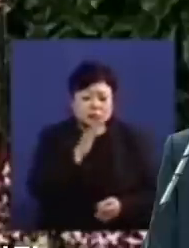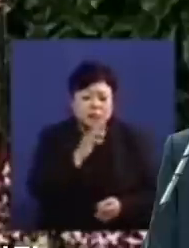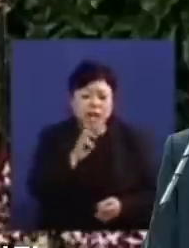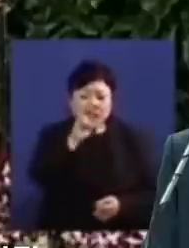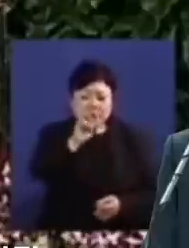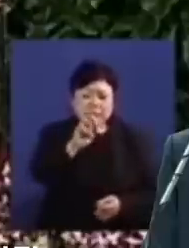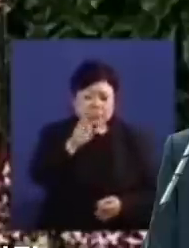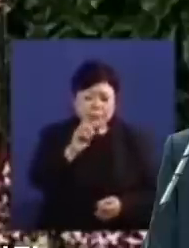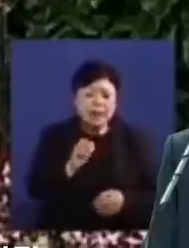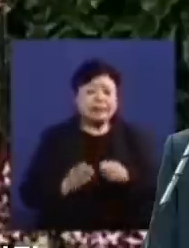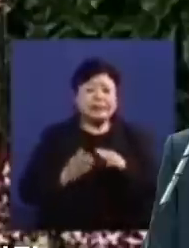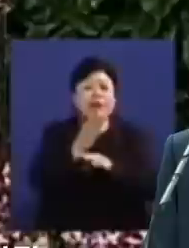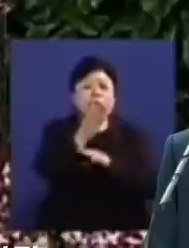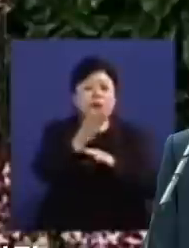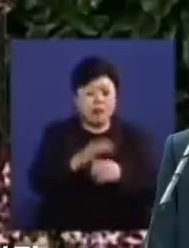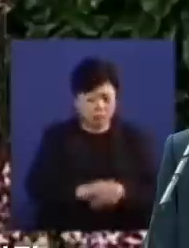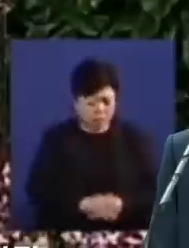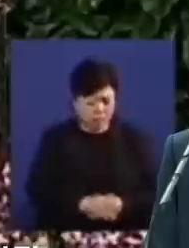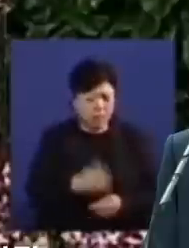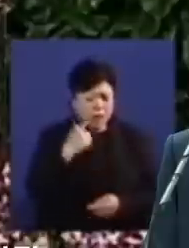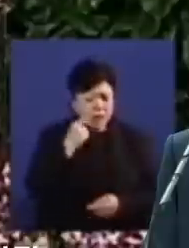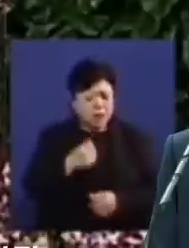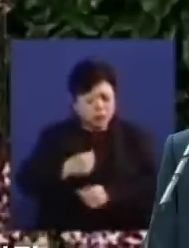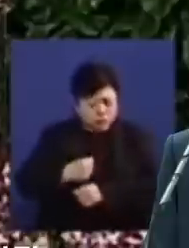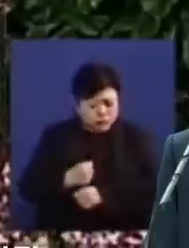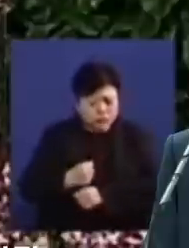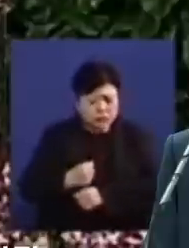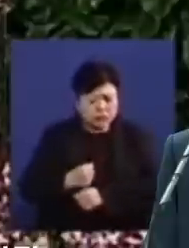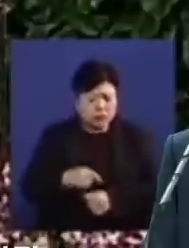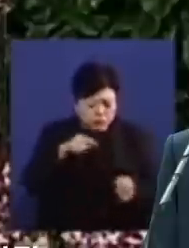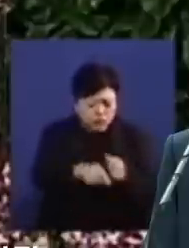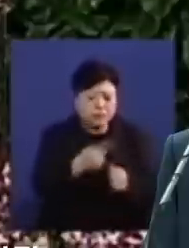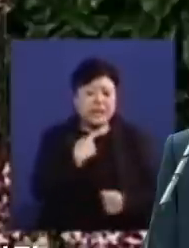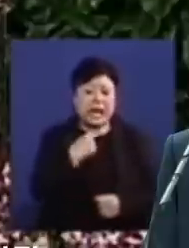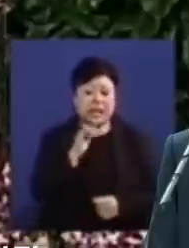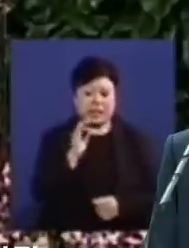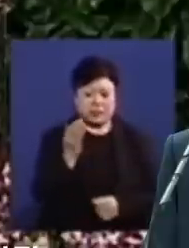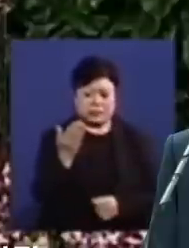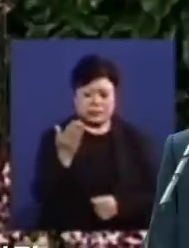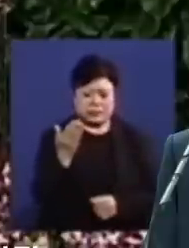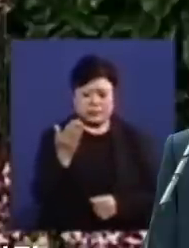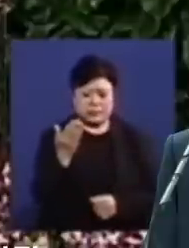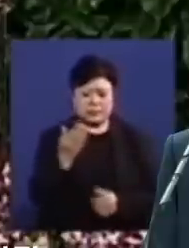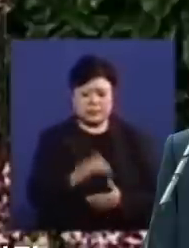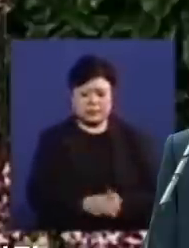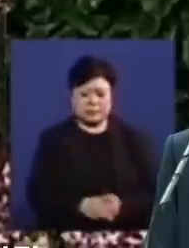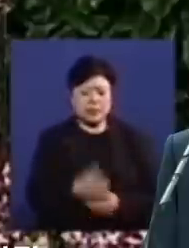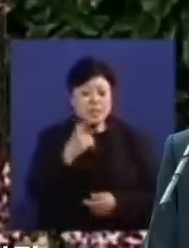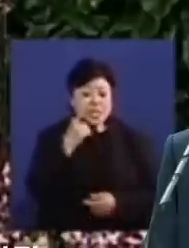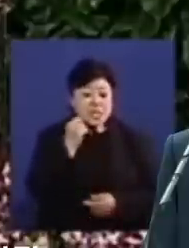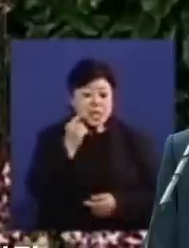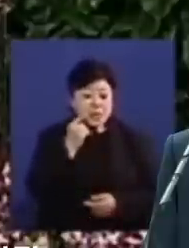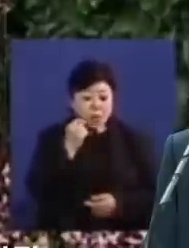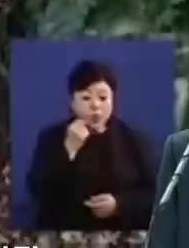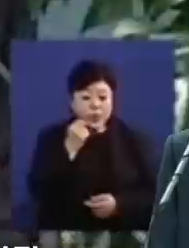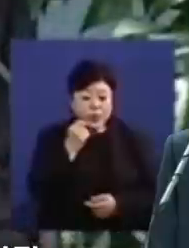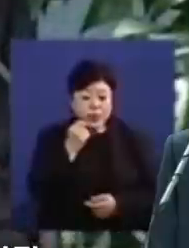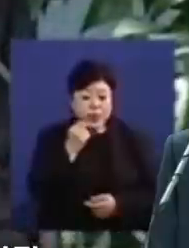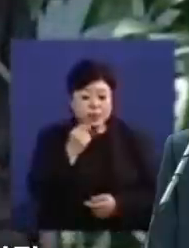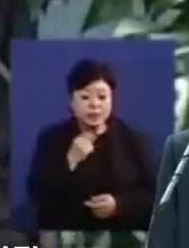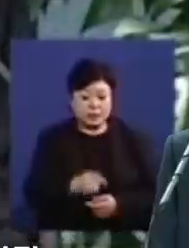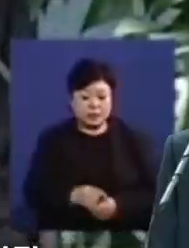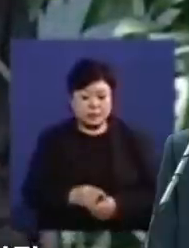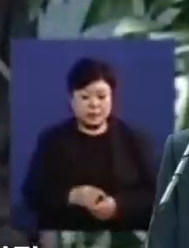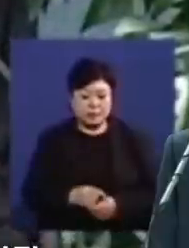30만 명이 넘는 사람들이 일본 군인들에게 죽임을 당한 것입니다. 일본군 위안부는 또